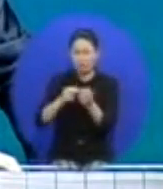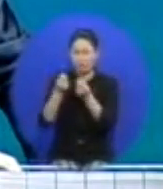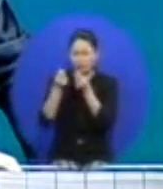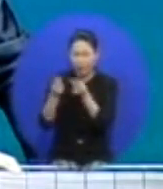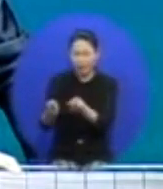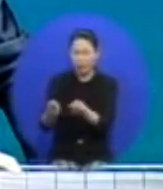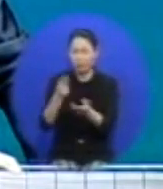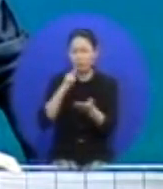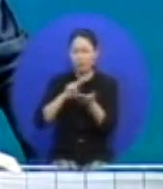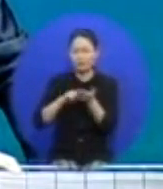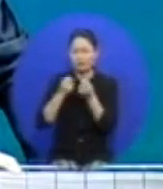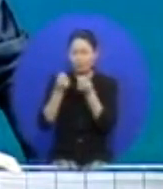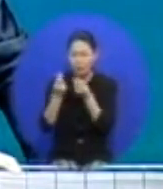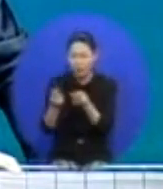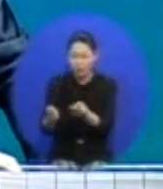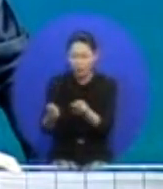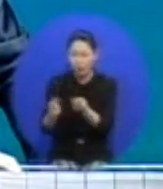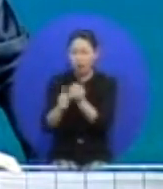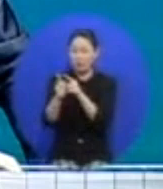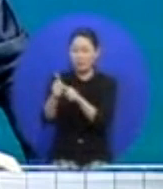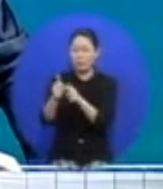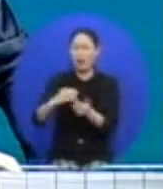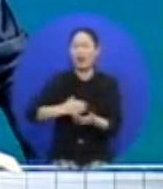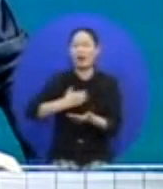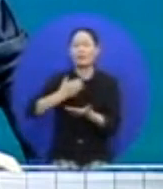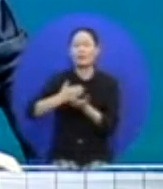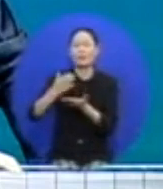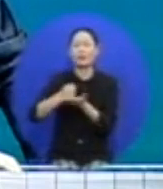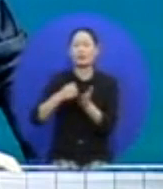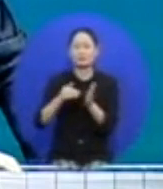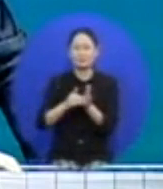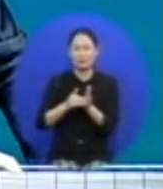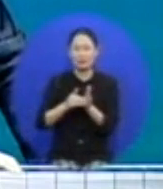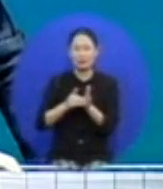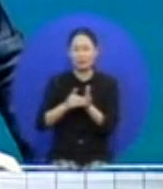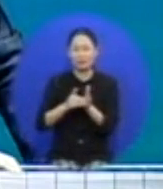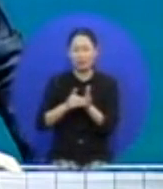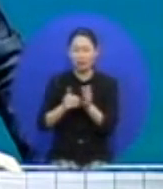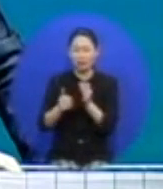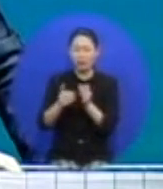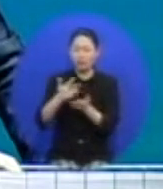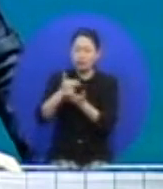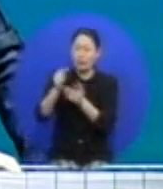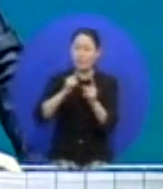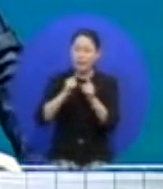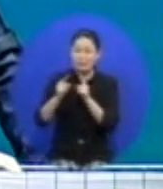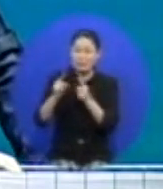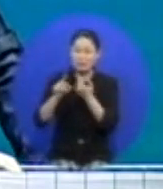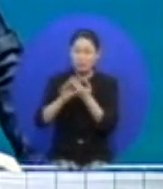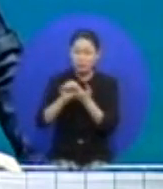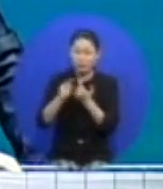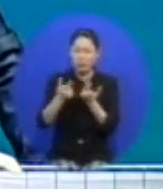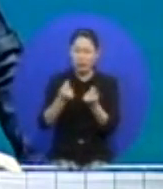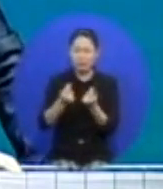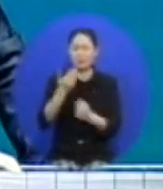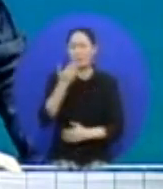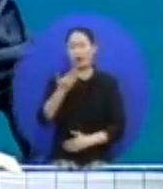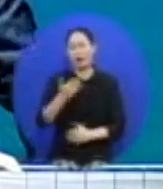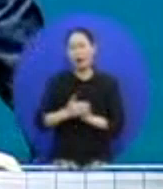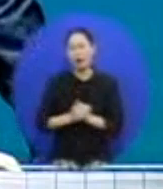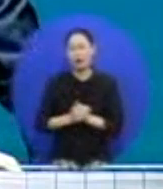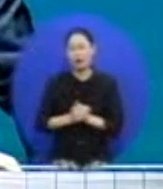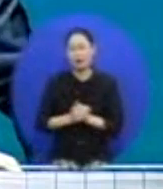또 보내고 남편이 감동을 받았어요 주님의 말씀이 면 얼마든지 그렇게 되는데